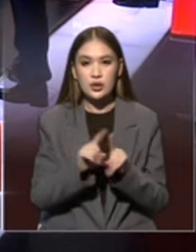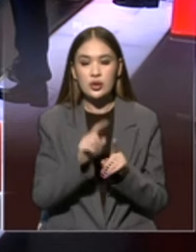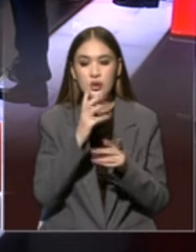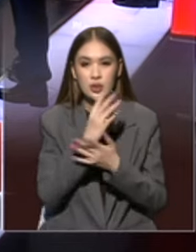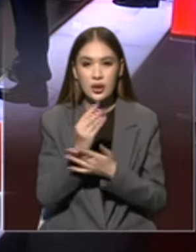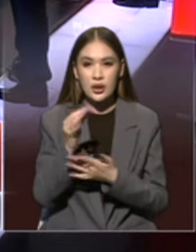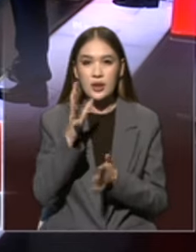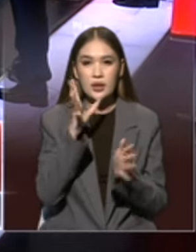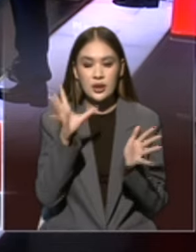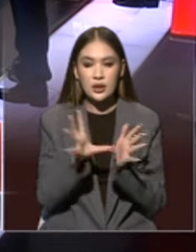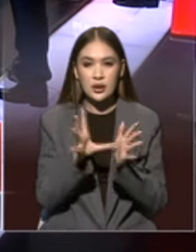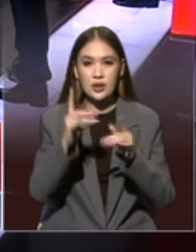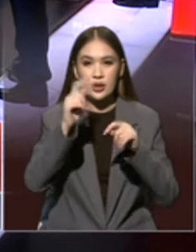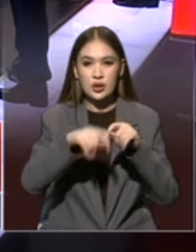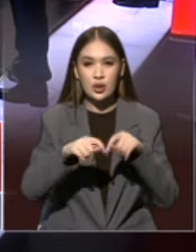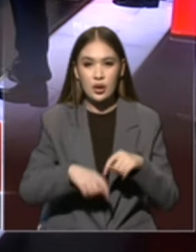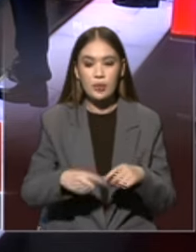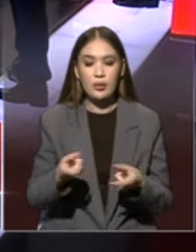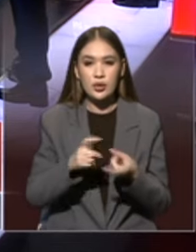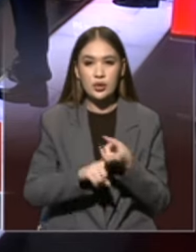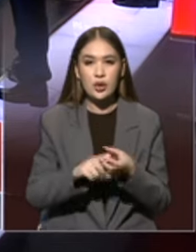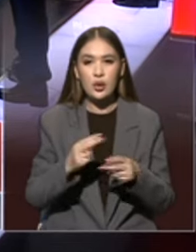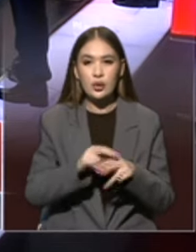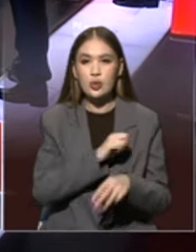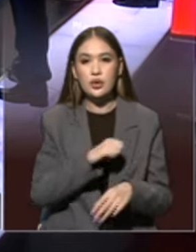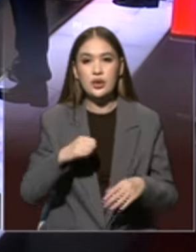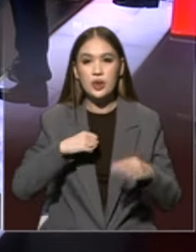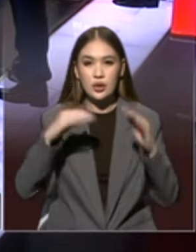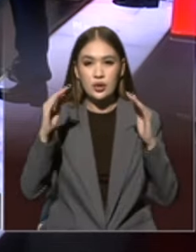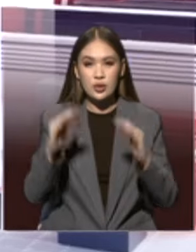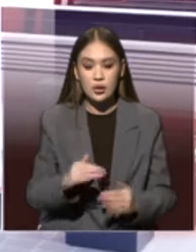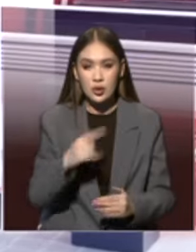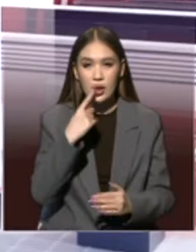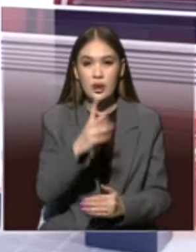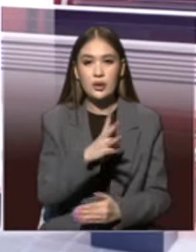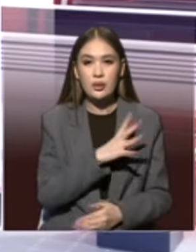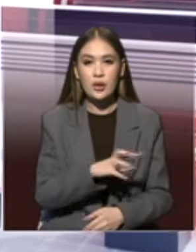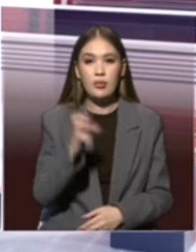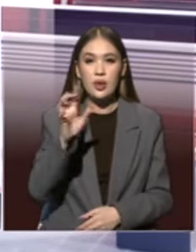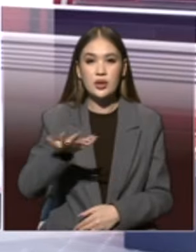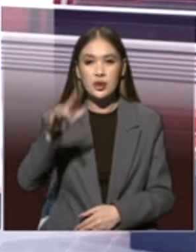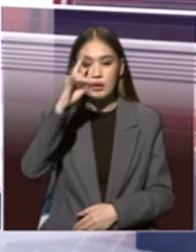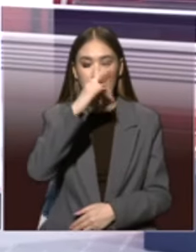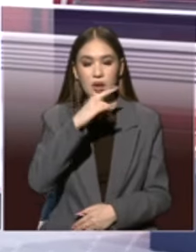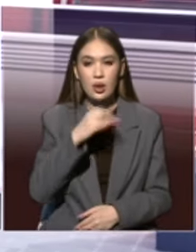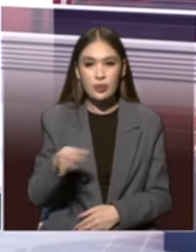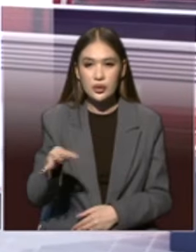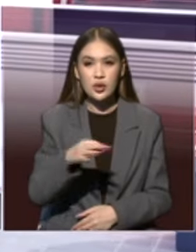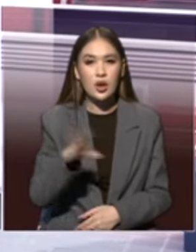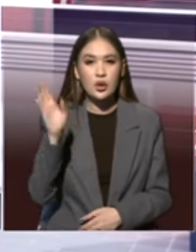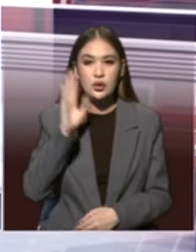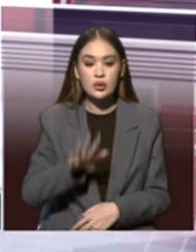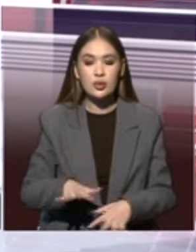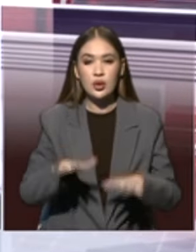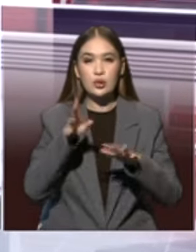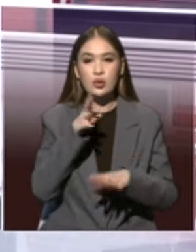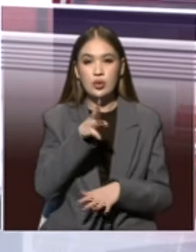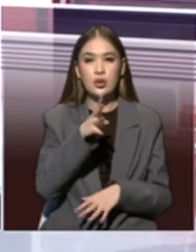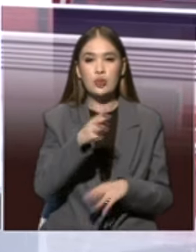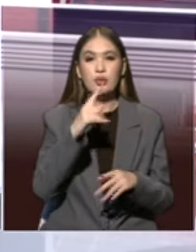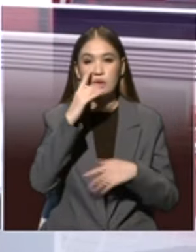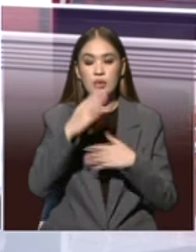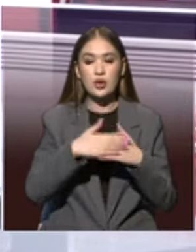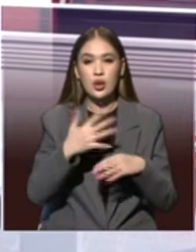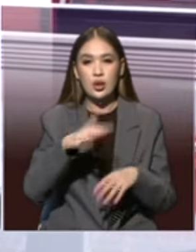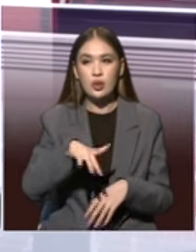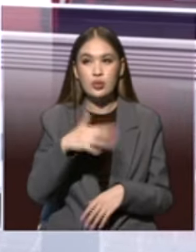өңірлерде техникалық тексеру мен бағалау жұмыстарының қарқыны өте төмен екенін айта кету керек. Мысалы, Батыс Қазақстан облысында су басқан 4000 үйдің 54%-ы,